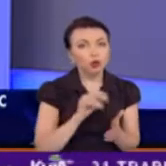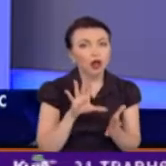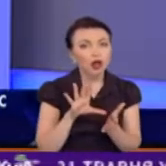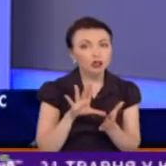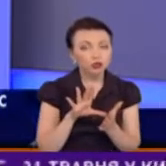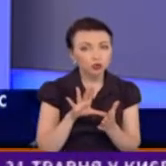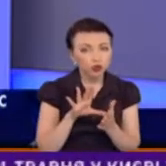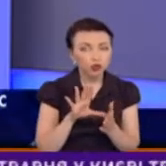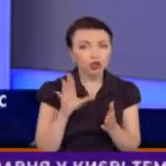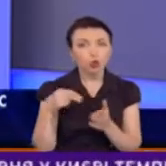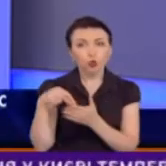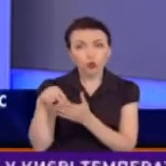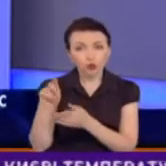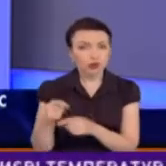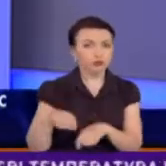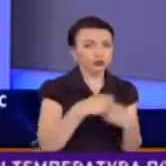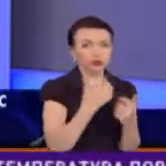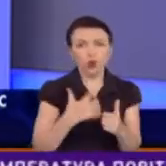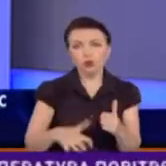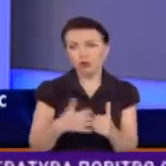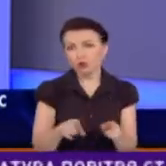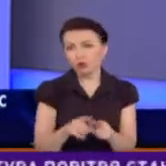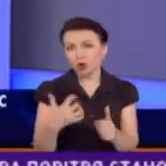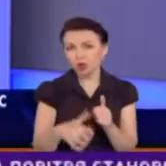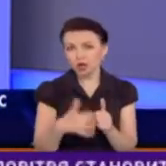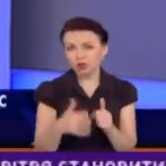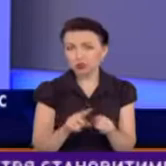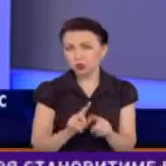продавати постачальникам. Тобто суто посередництво.